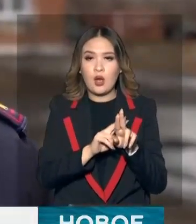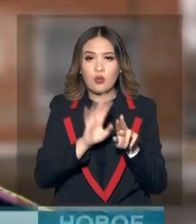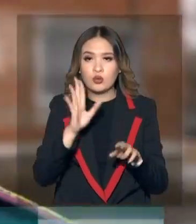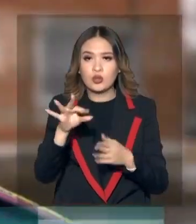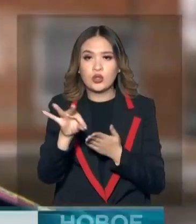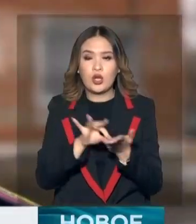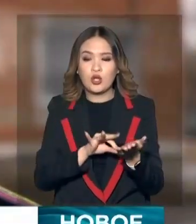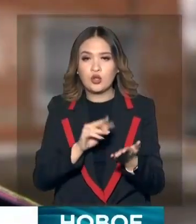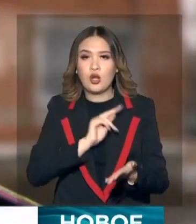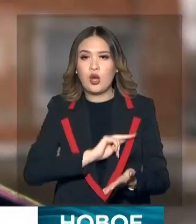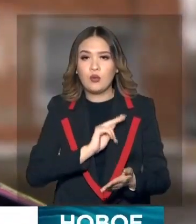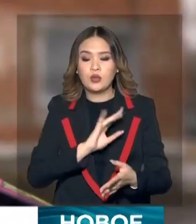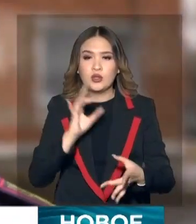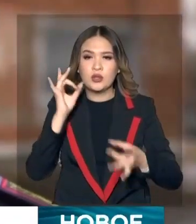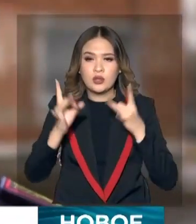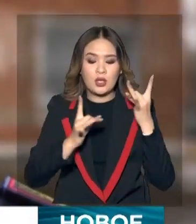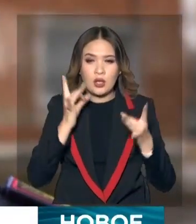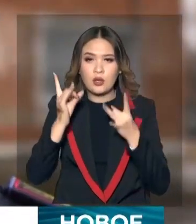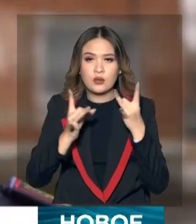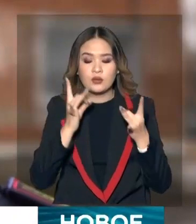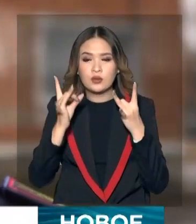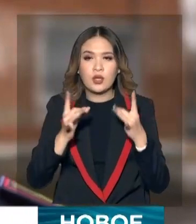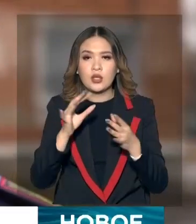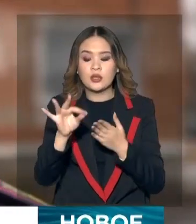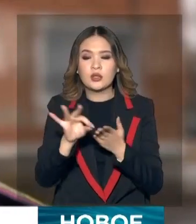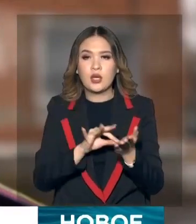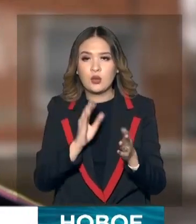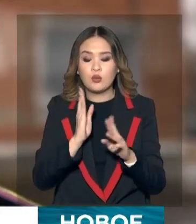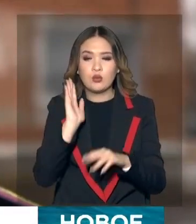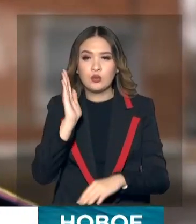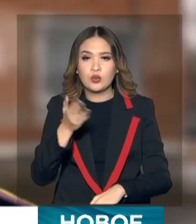срабатывают. Начинают пищать, издавать звук посторонний, который